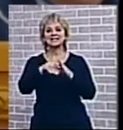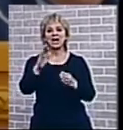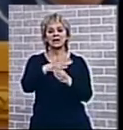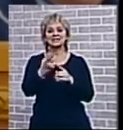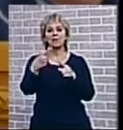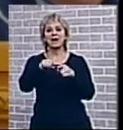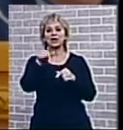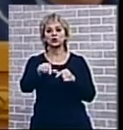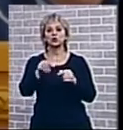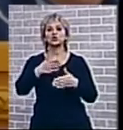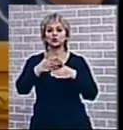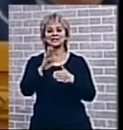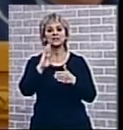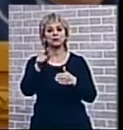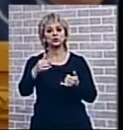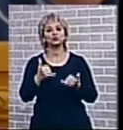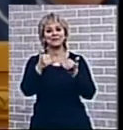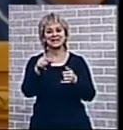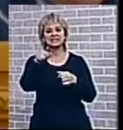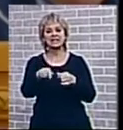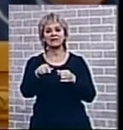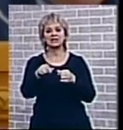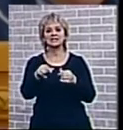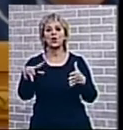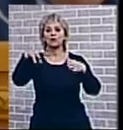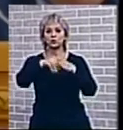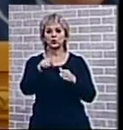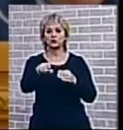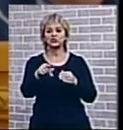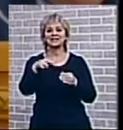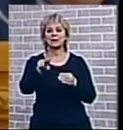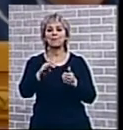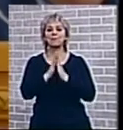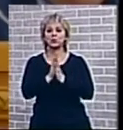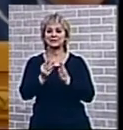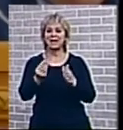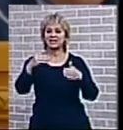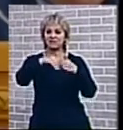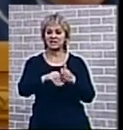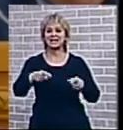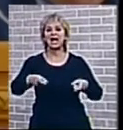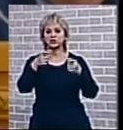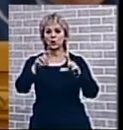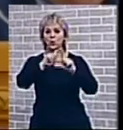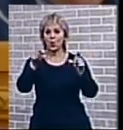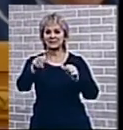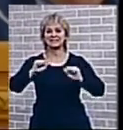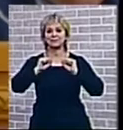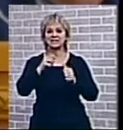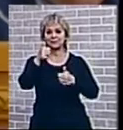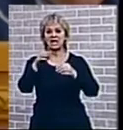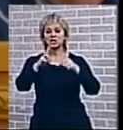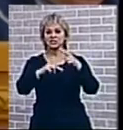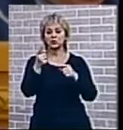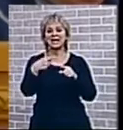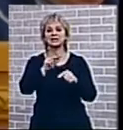разделы, по которым эти субсидии будут предоставляться. Там мы включаем по просьбам инвесторов и гостиничные комплексы, и спортивные сооружения.